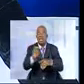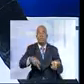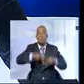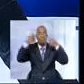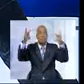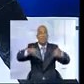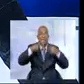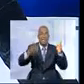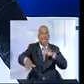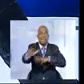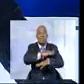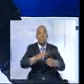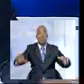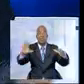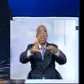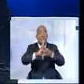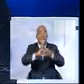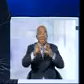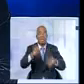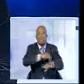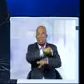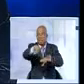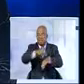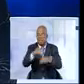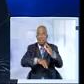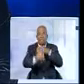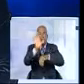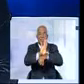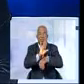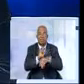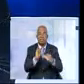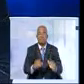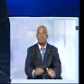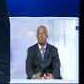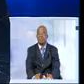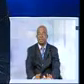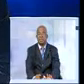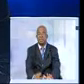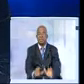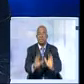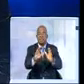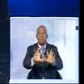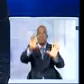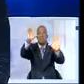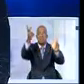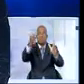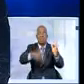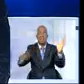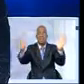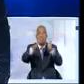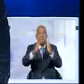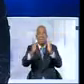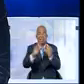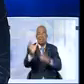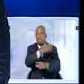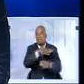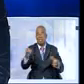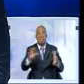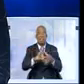le processus de réconciliation nationale en Côte d'Ivoire. Le 3e forum mondial du